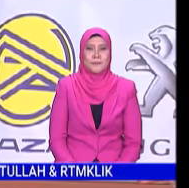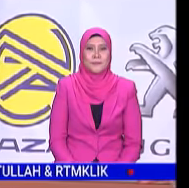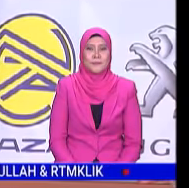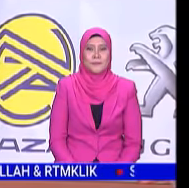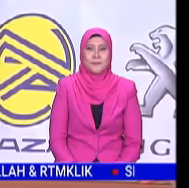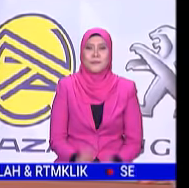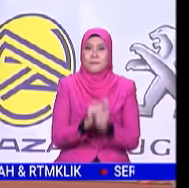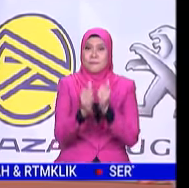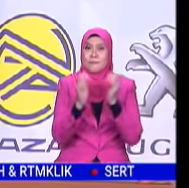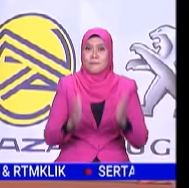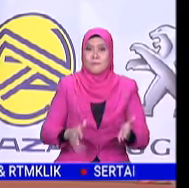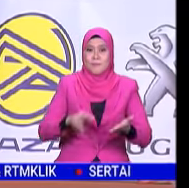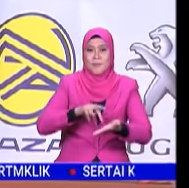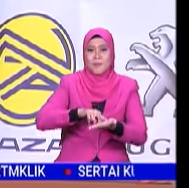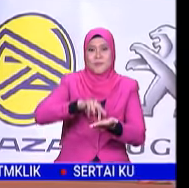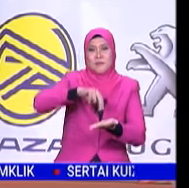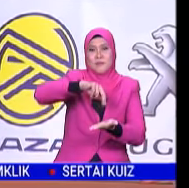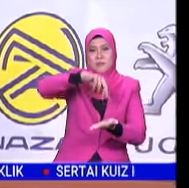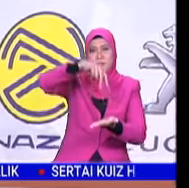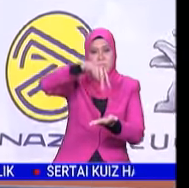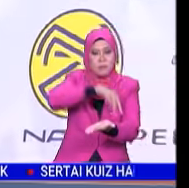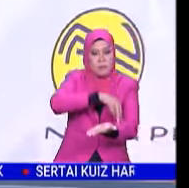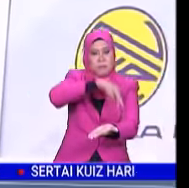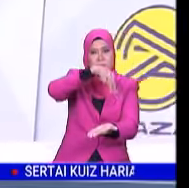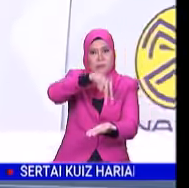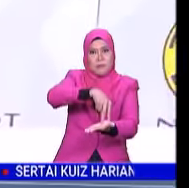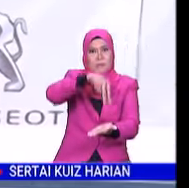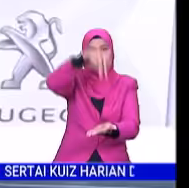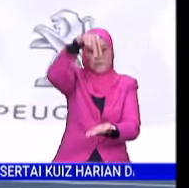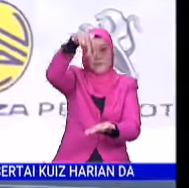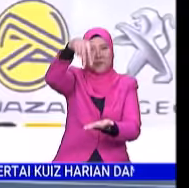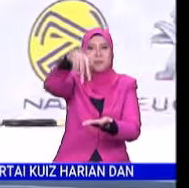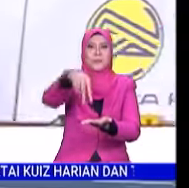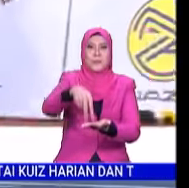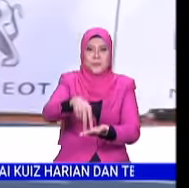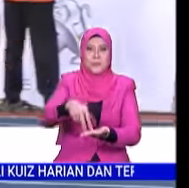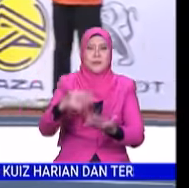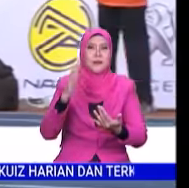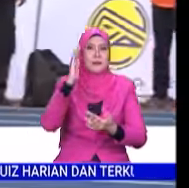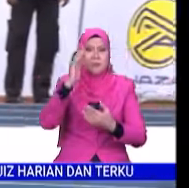Bagi atlet lompat tinggi Li Hak Wei pula, berharap kecederaan yang dihadapinya akan pulih